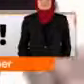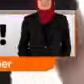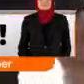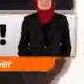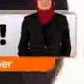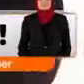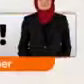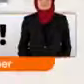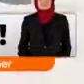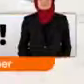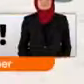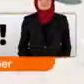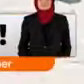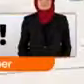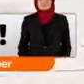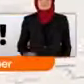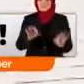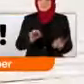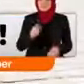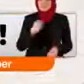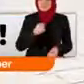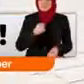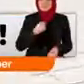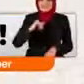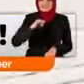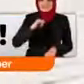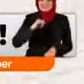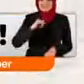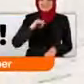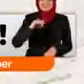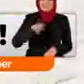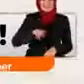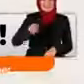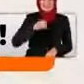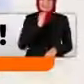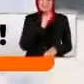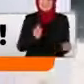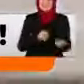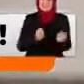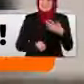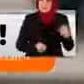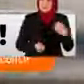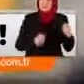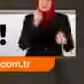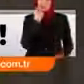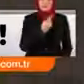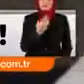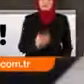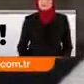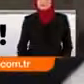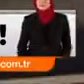zivan Doğan Android'de lera Şimdi ben de kısa mesafe gitmeye çalışacağım bakalım Beni alacaklar mı bu